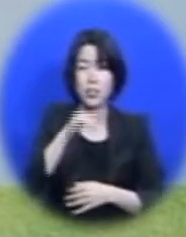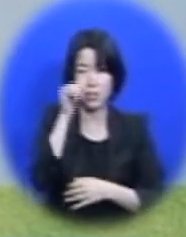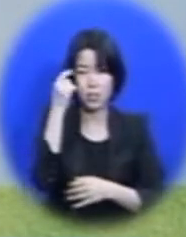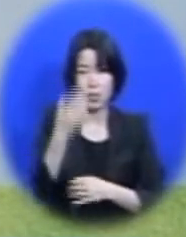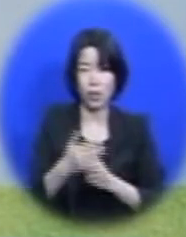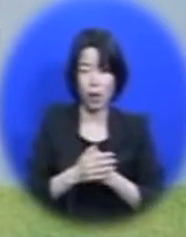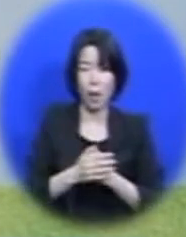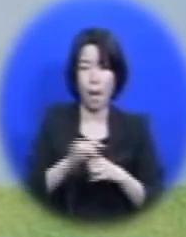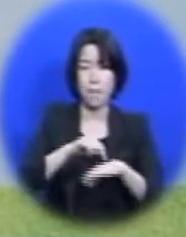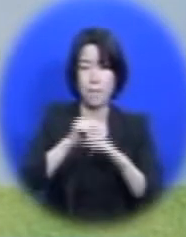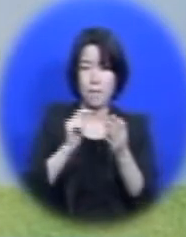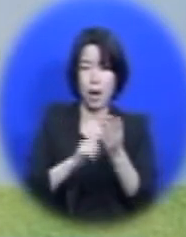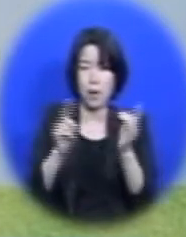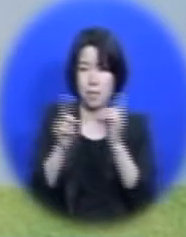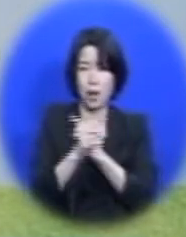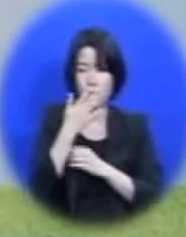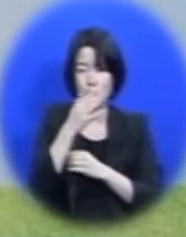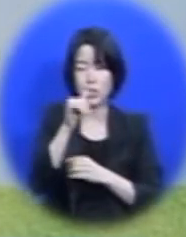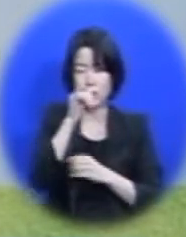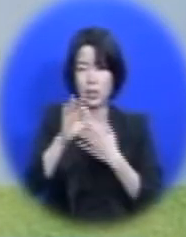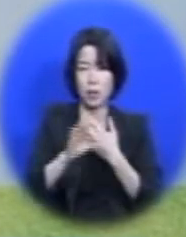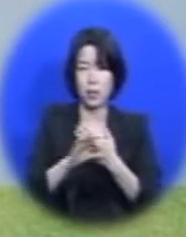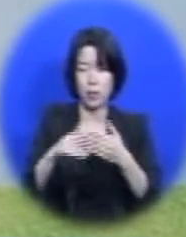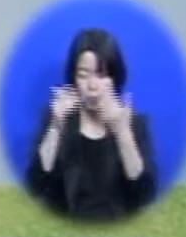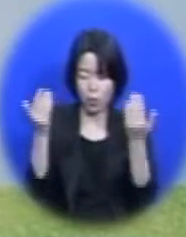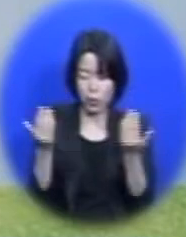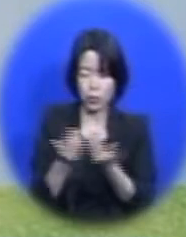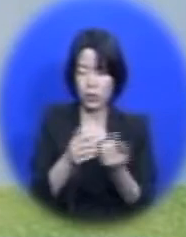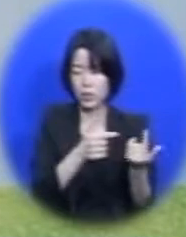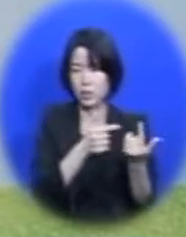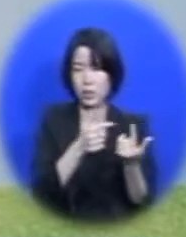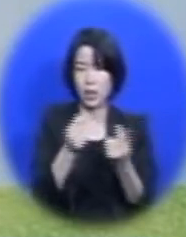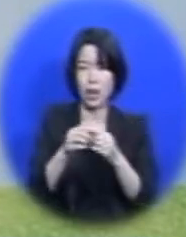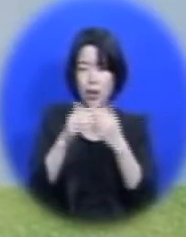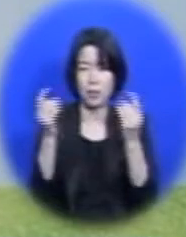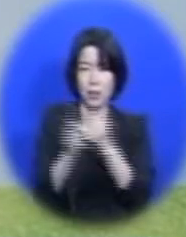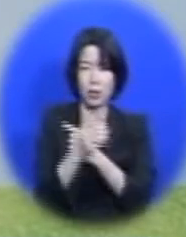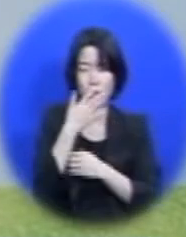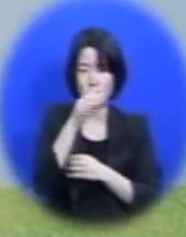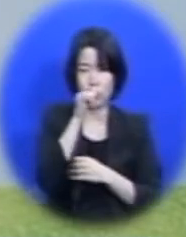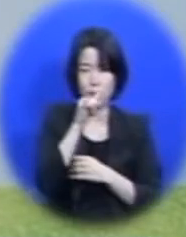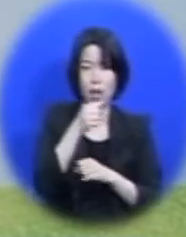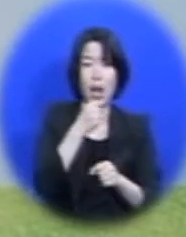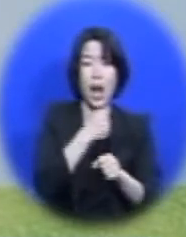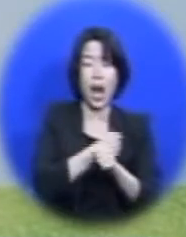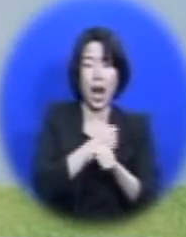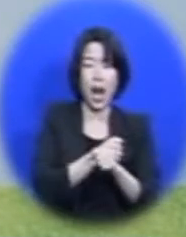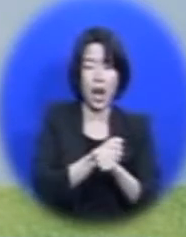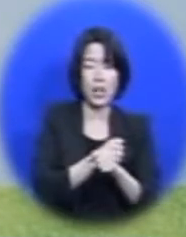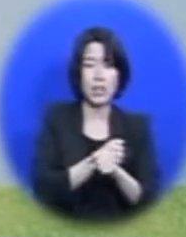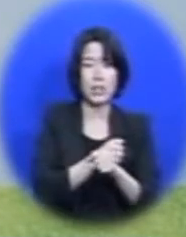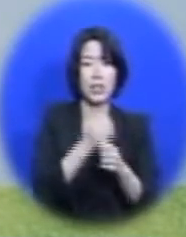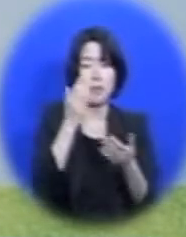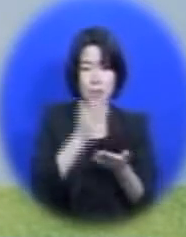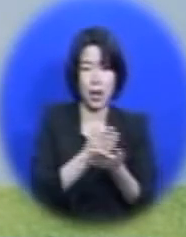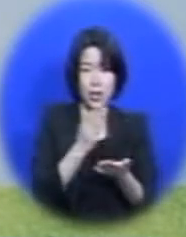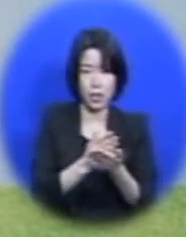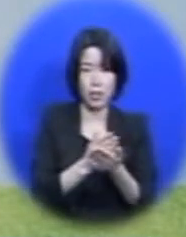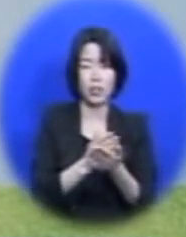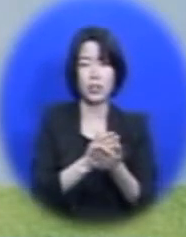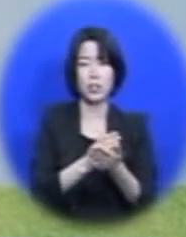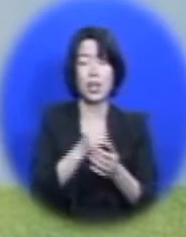수 있다면 모든 게 바뀌는 겁니다. 해야 할 것을 하고 싶고 하지 말아야 될 것을 하기 싫어지면 그것으로